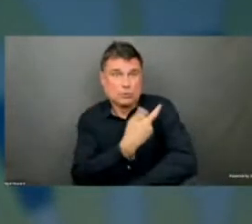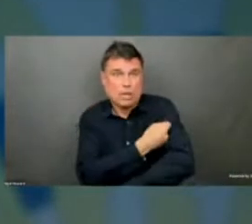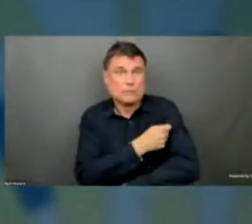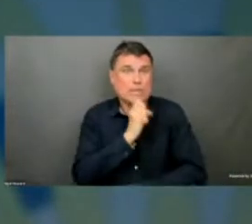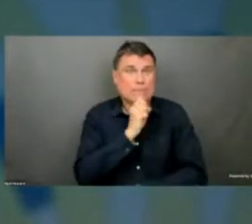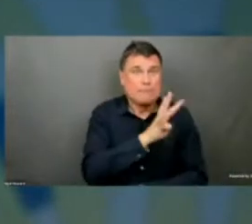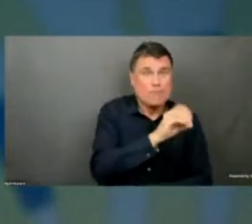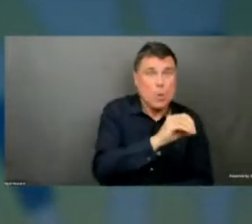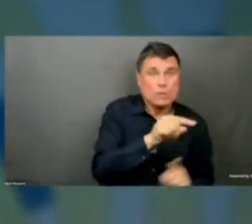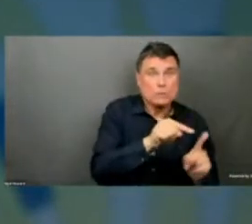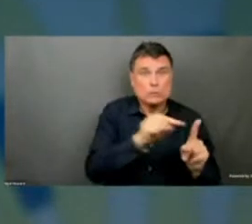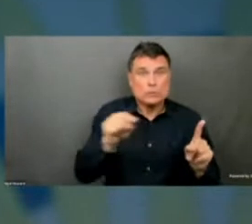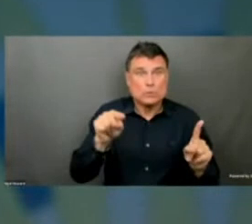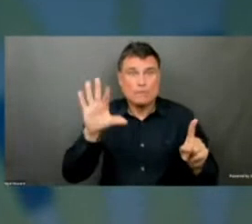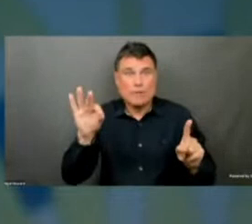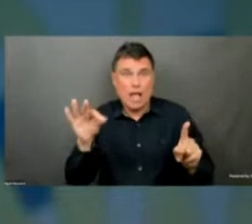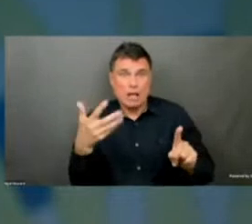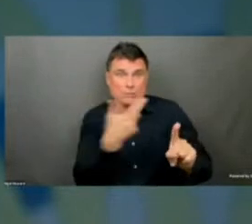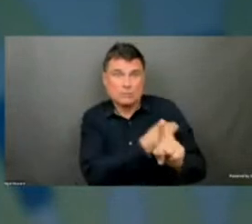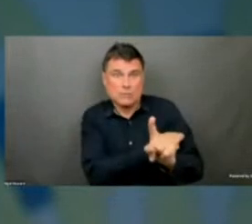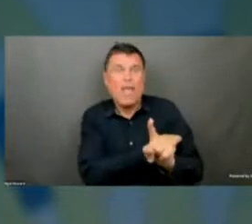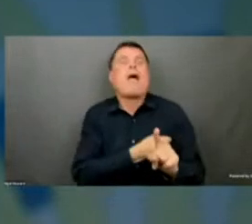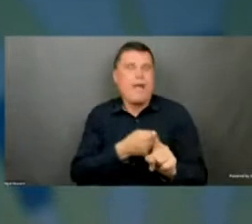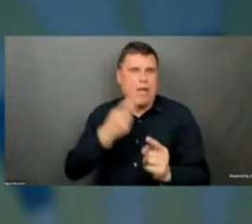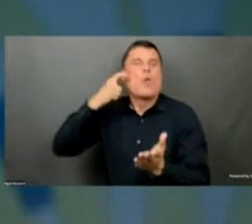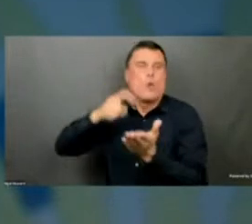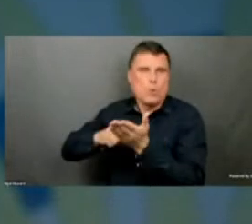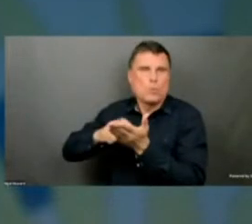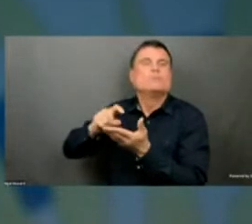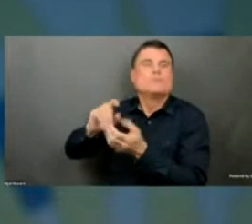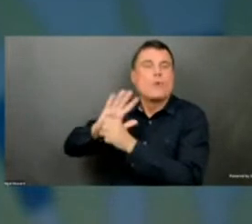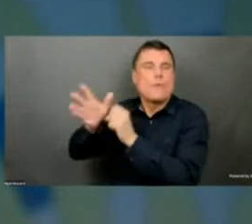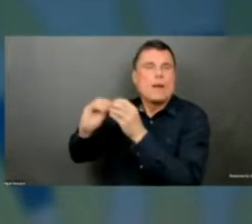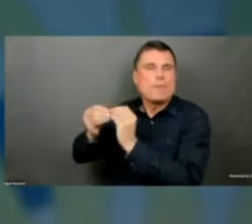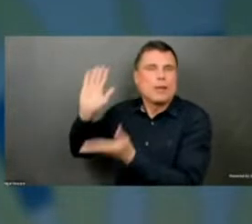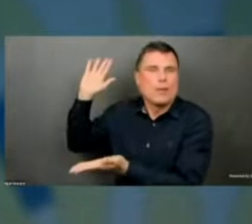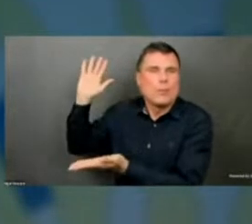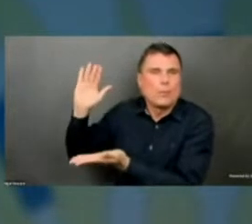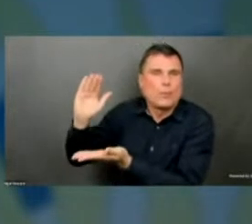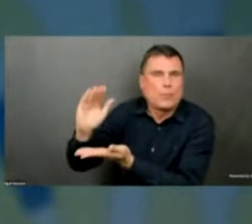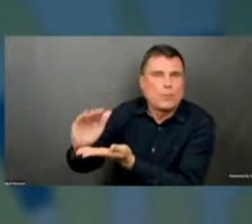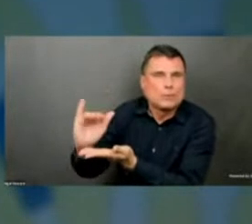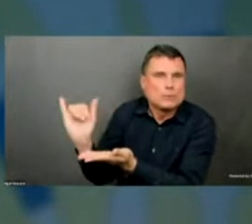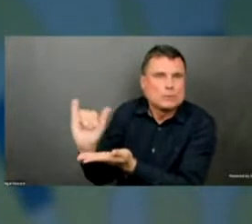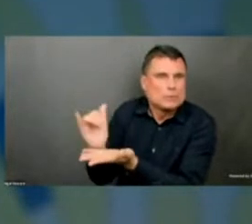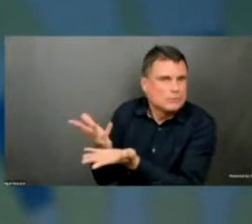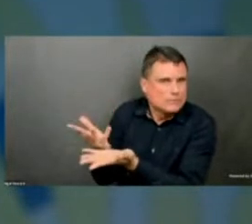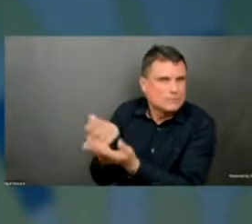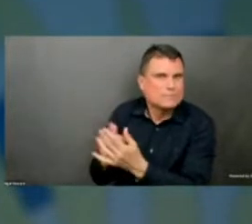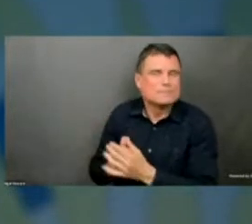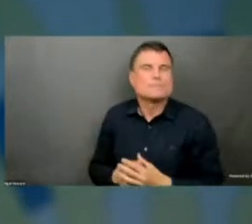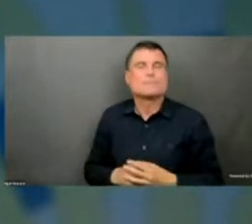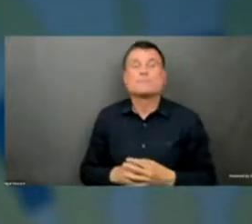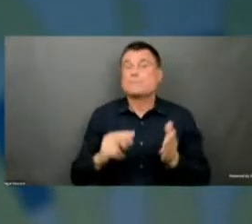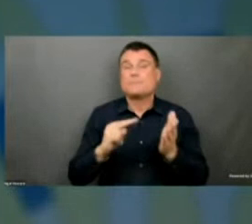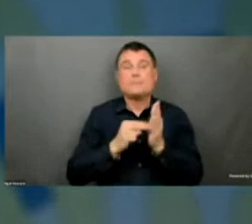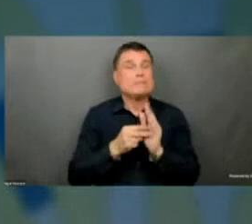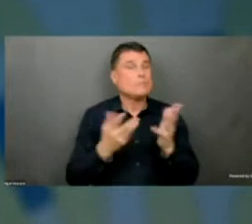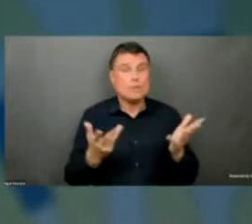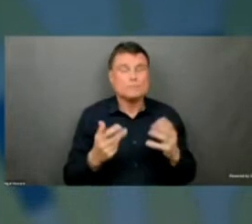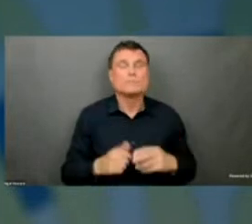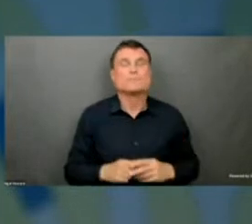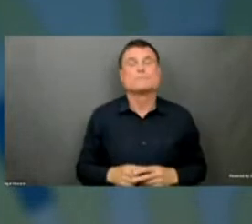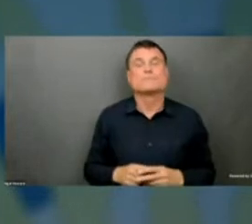这个 So 上 what 面呢 does 是 this 住 tell 院的 us? 情况 This tells us that we're 那么他说这个 seeing 就 really 是总结了 strong progress through our 这个也是 immunization 说了 program 就是